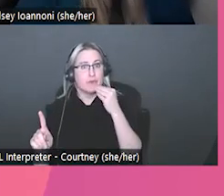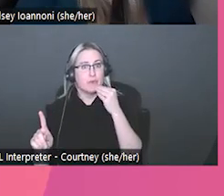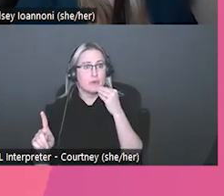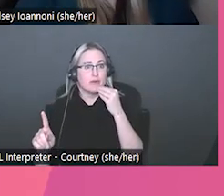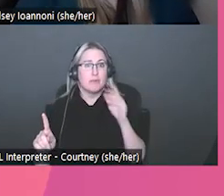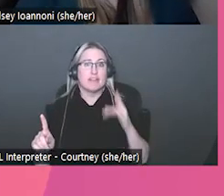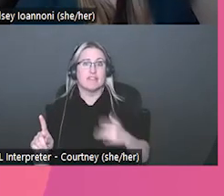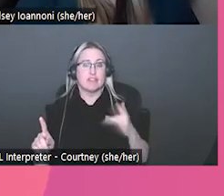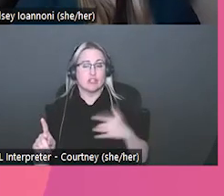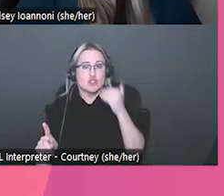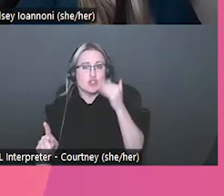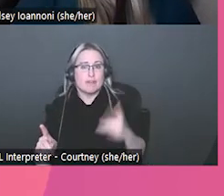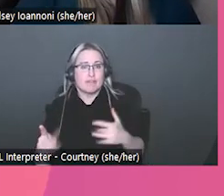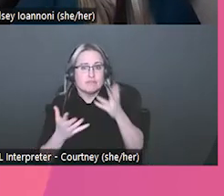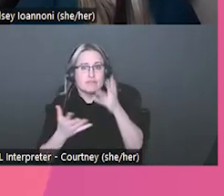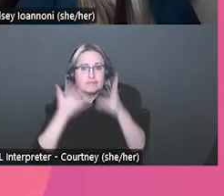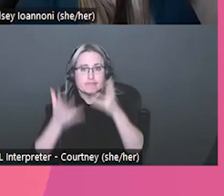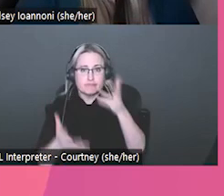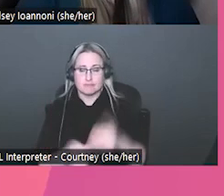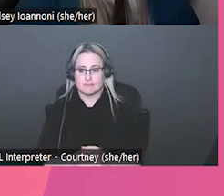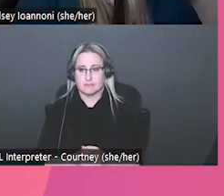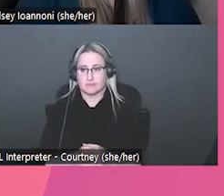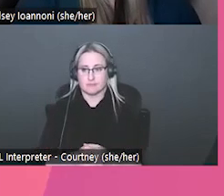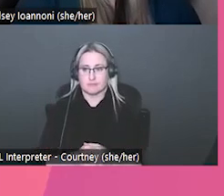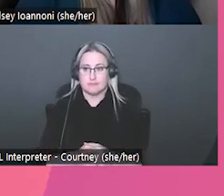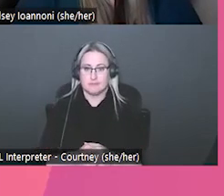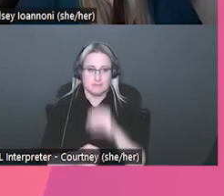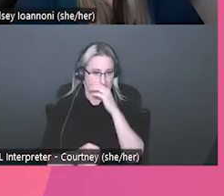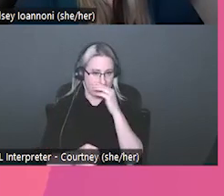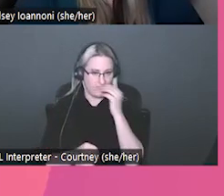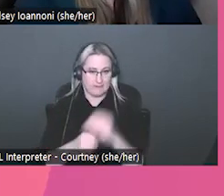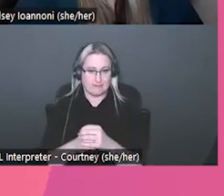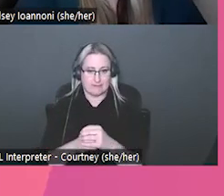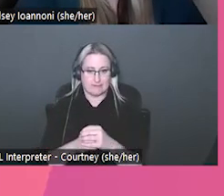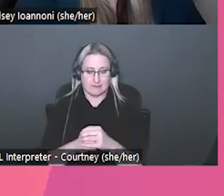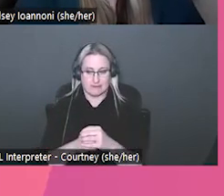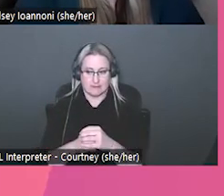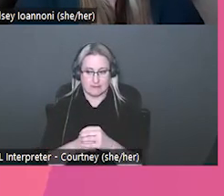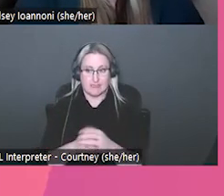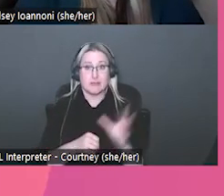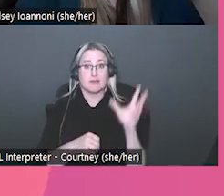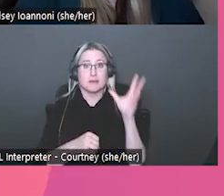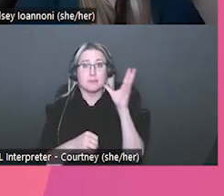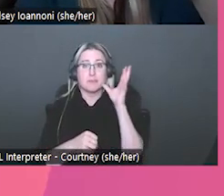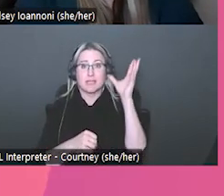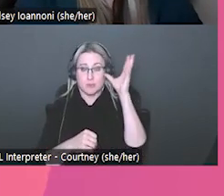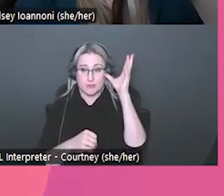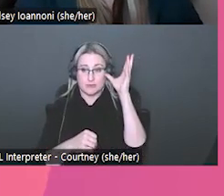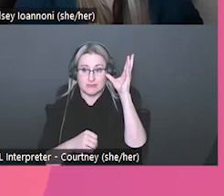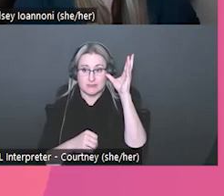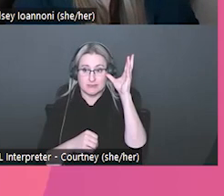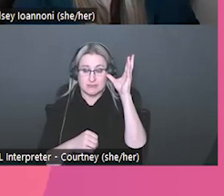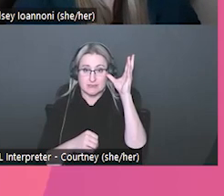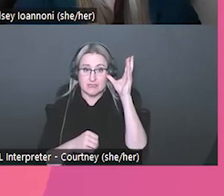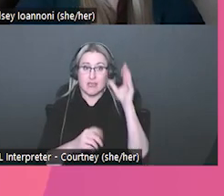De plus, Jane a été très humiliée quant à la façon dont elle essayait d'accéder à de la nourriture. Alors, les parents sont non